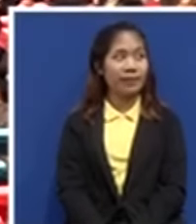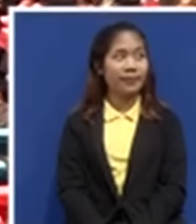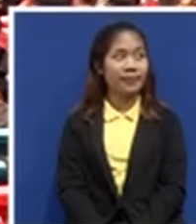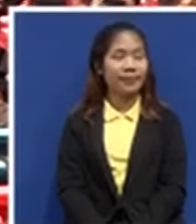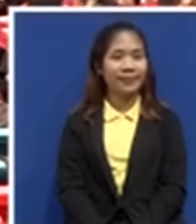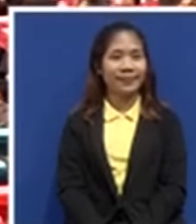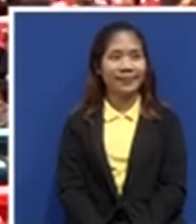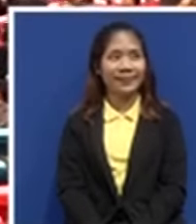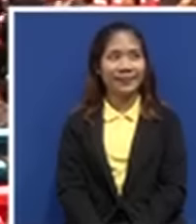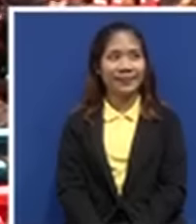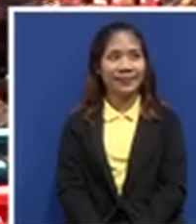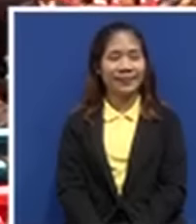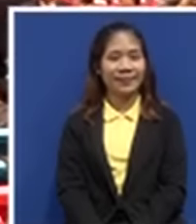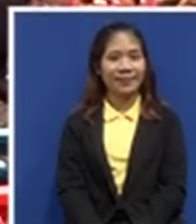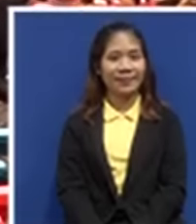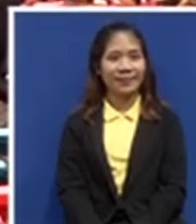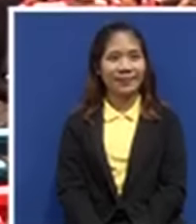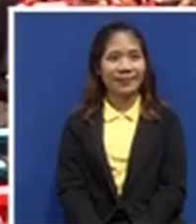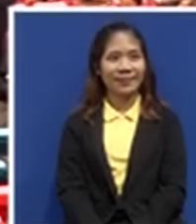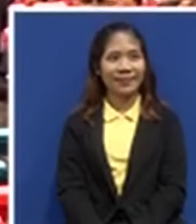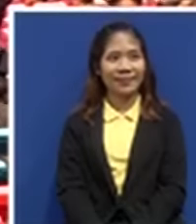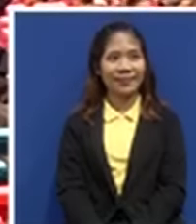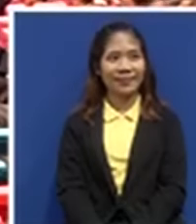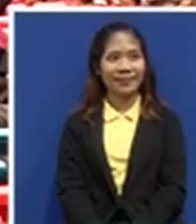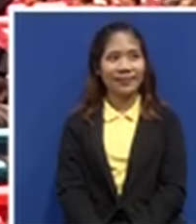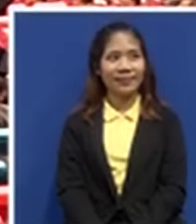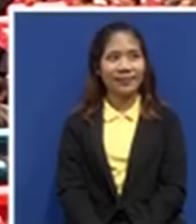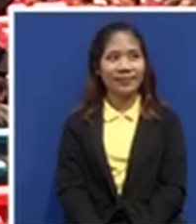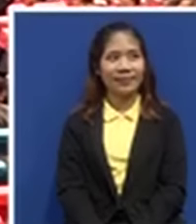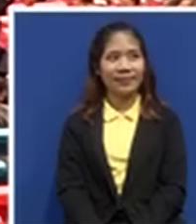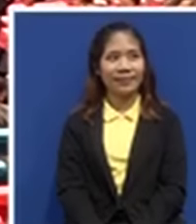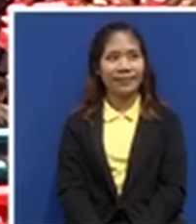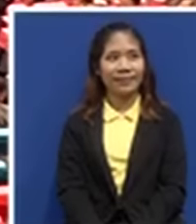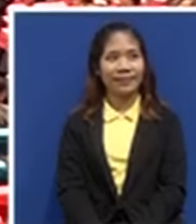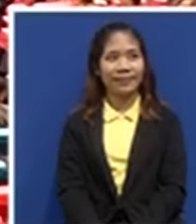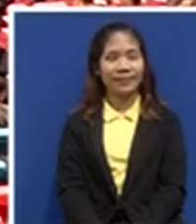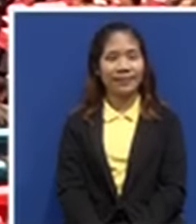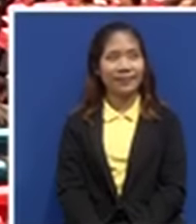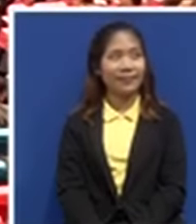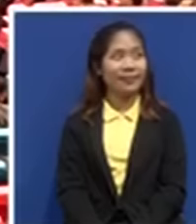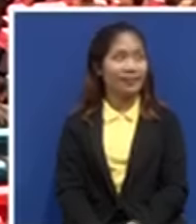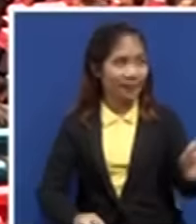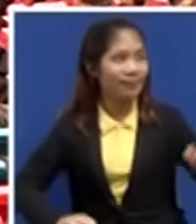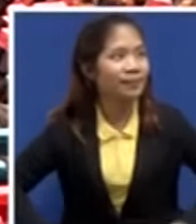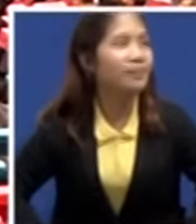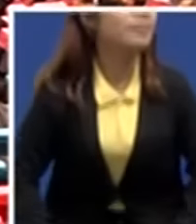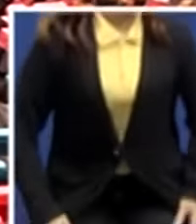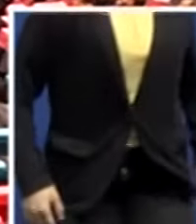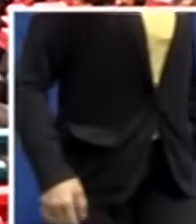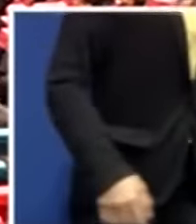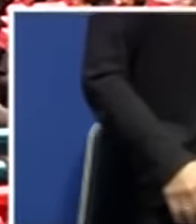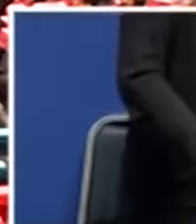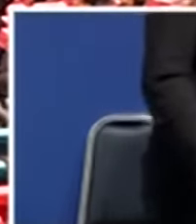ของรัฐบาลนะครับต่อรัฐสภาซึ่งเริ่มทำการประชุมมาตั้งแต่เวลาประมาณ 9:30 นาที